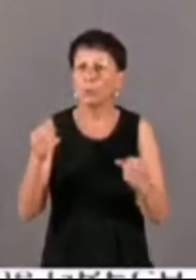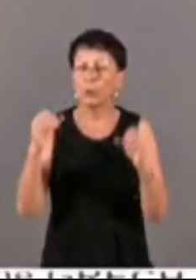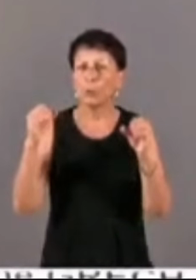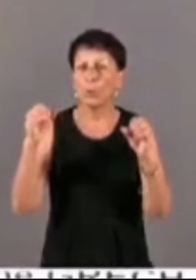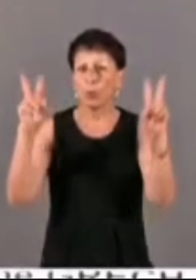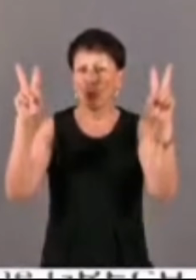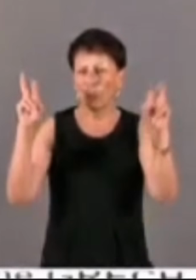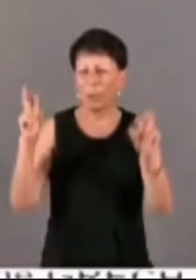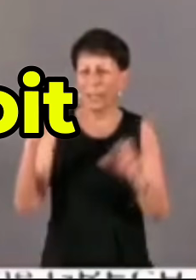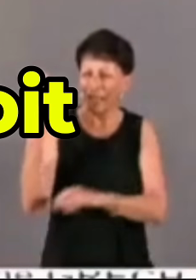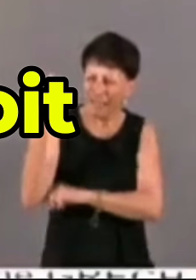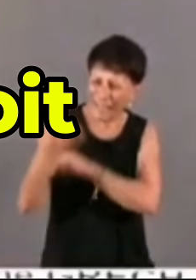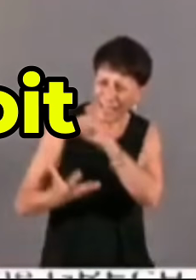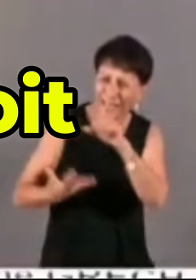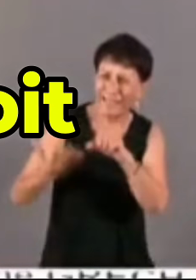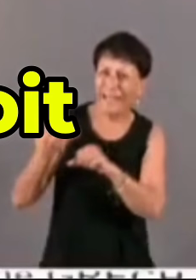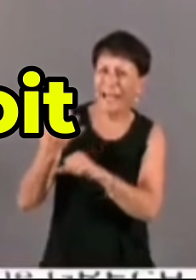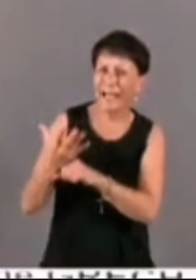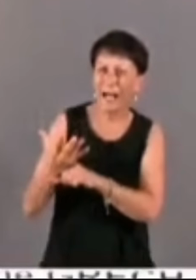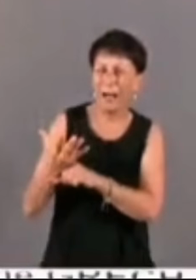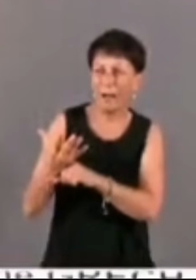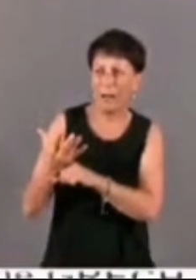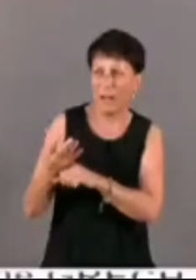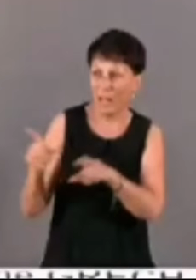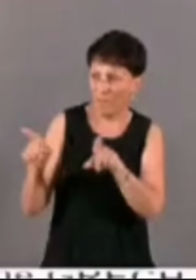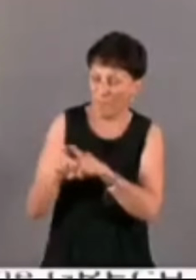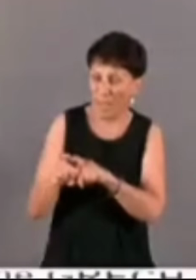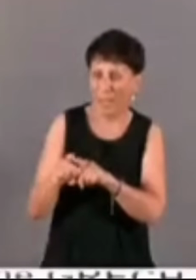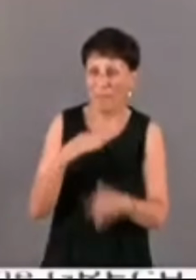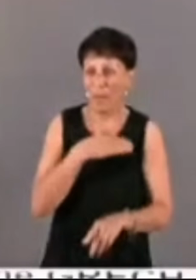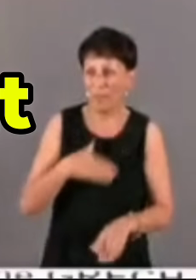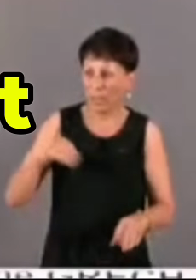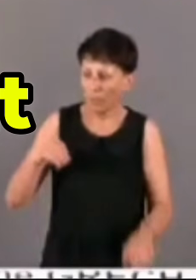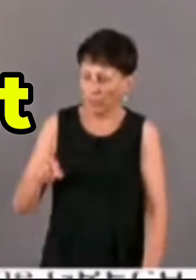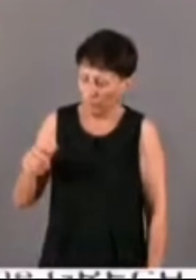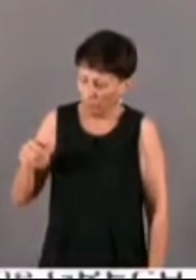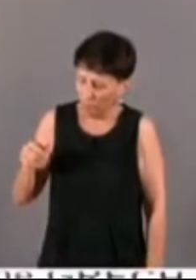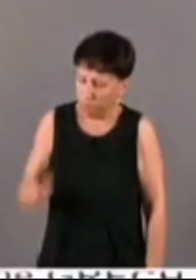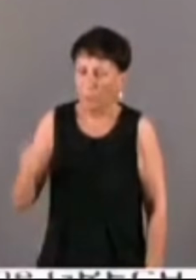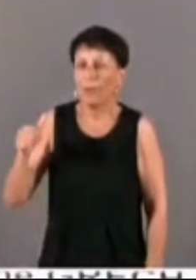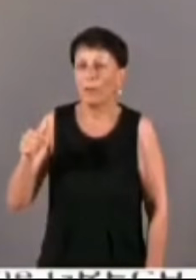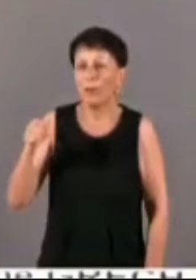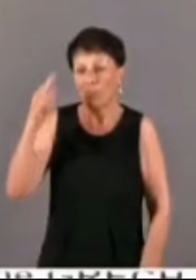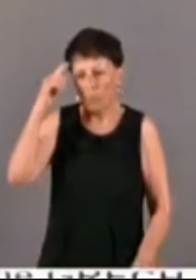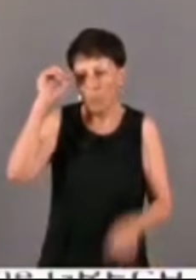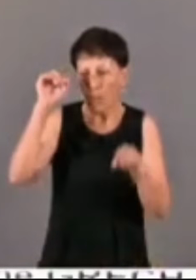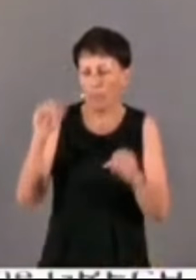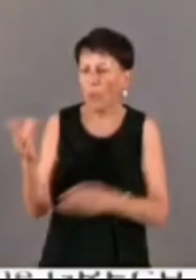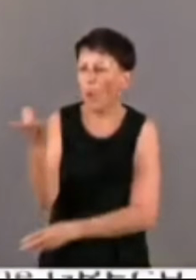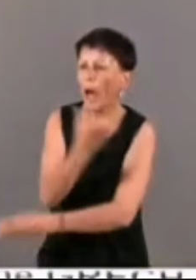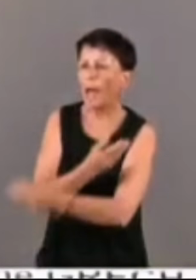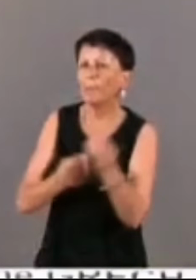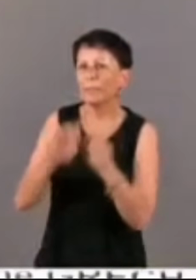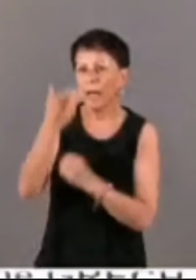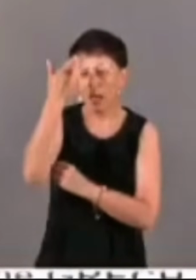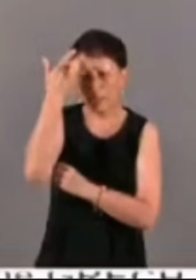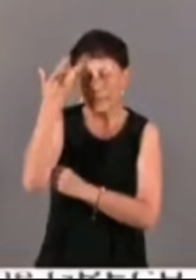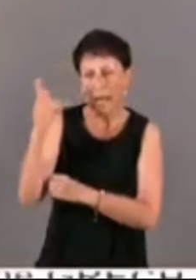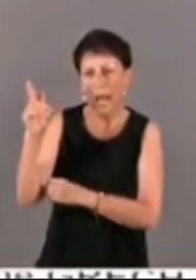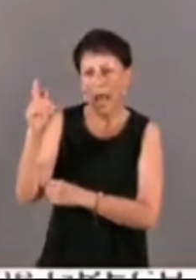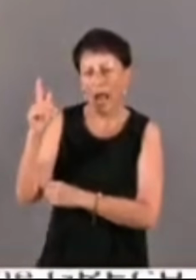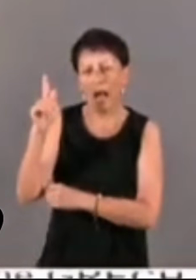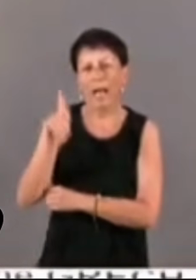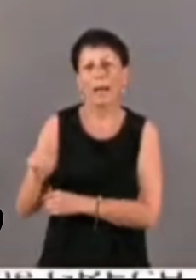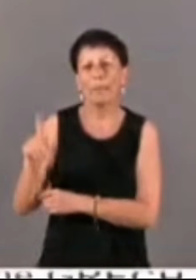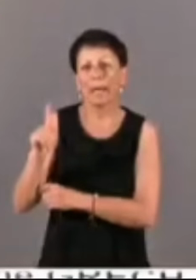il n'y a plus que la mairie qui doit appuyer sur le bouton pour que les habitants de Saint-Gabriel ne soient plus discriminés parce que dans ce centre